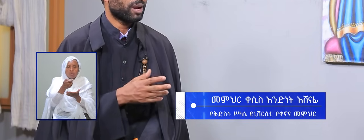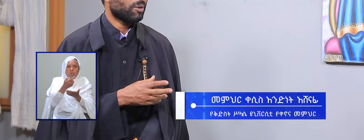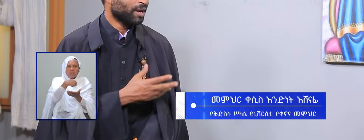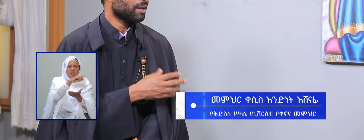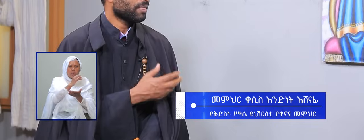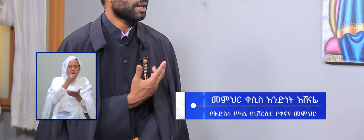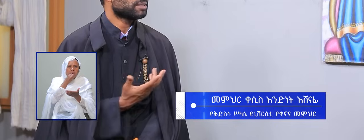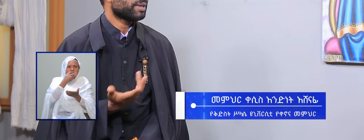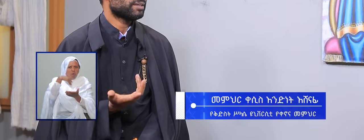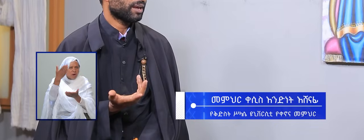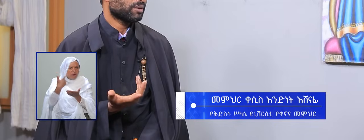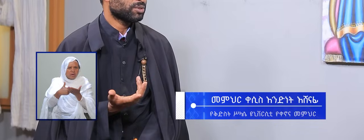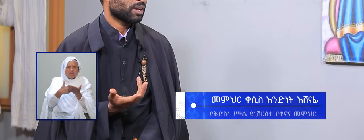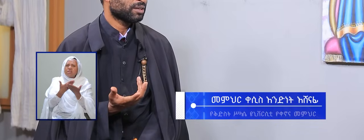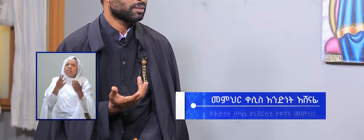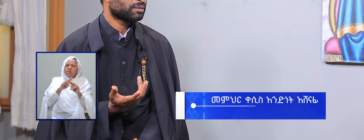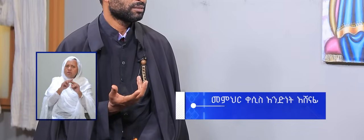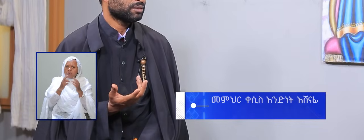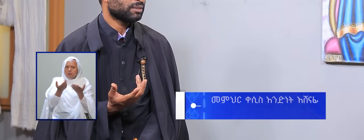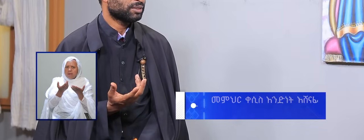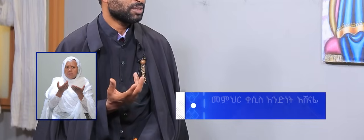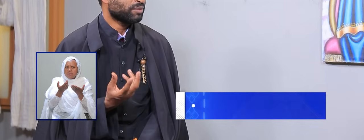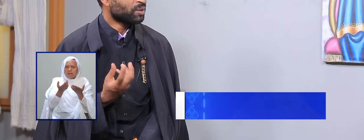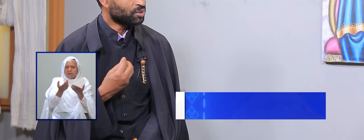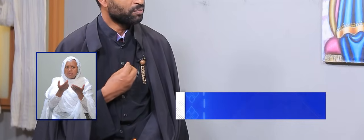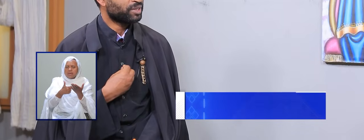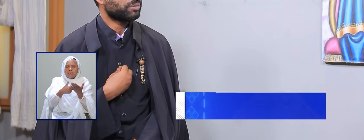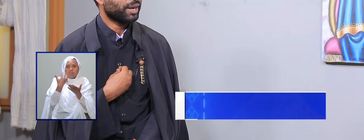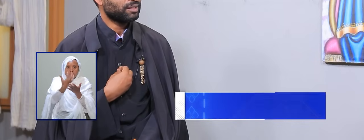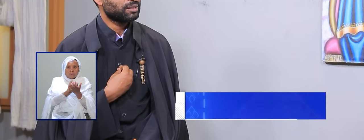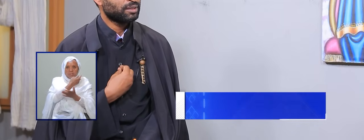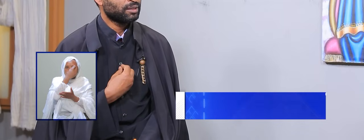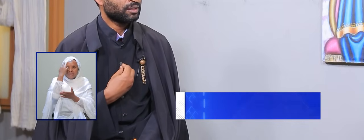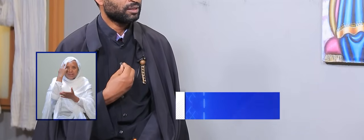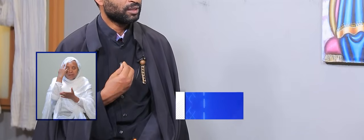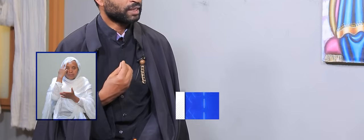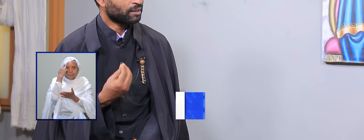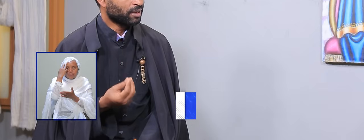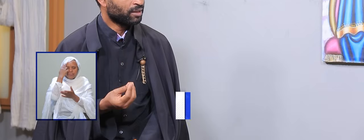ሂዶ ከበላ በኋላ ያን ጸበሌት ሊያደርገው ይችላል። ስለዚህ የምንወስድበት ምክንያት